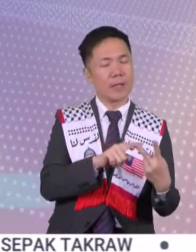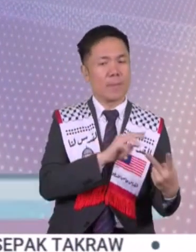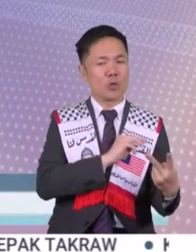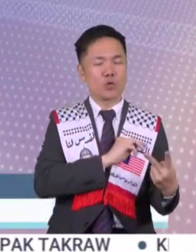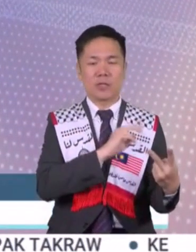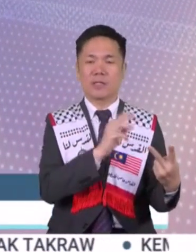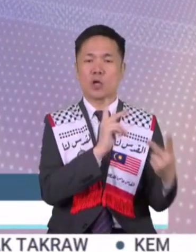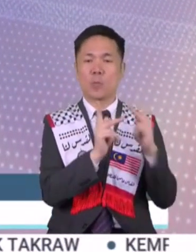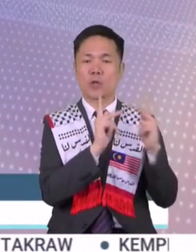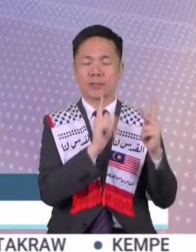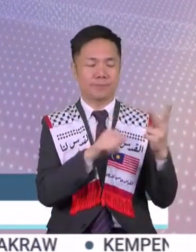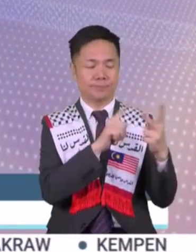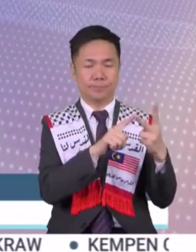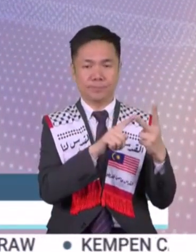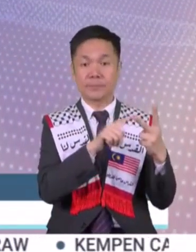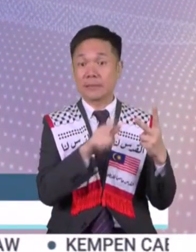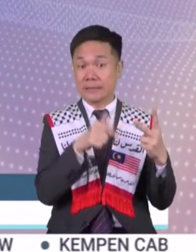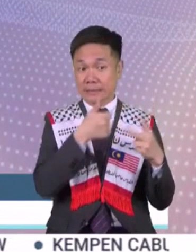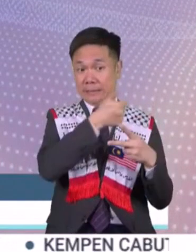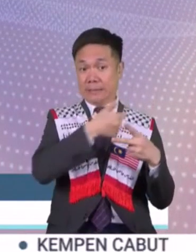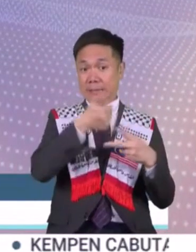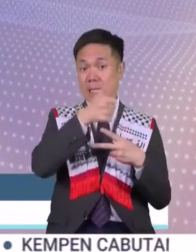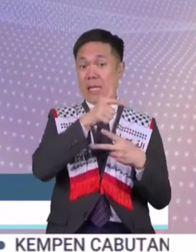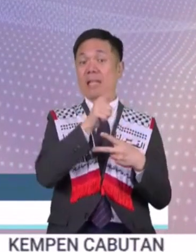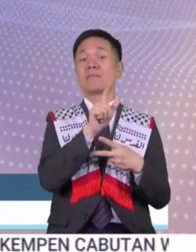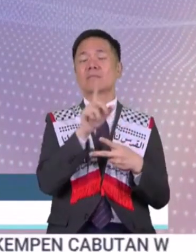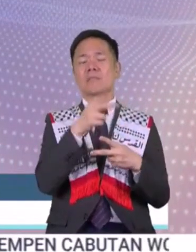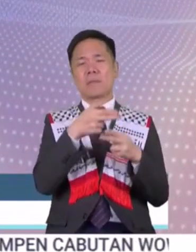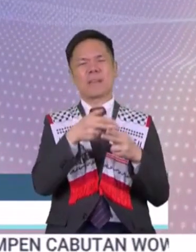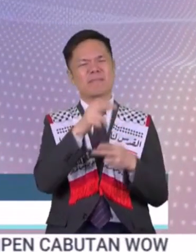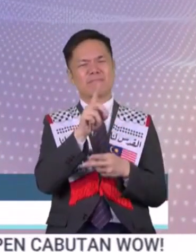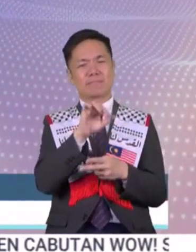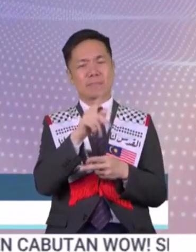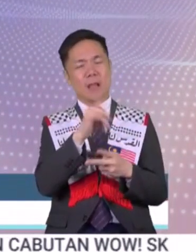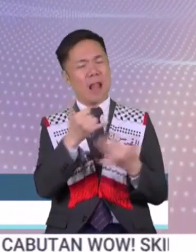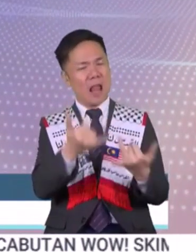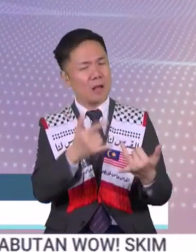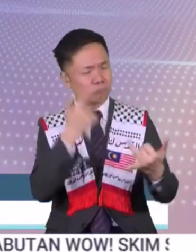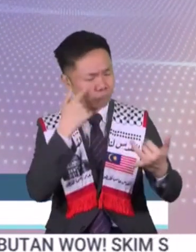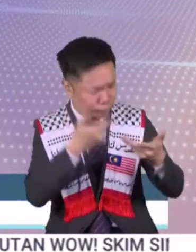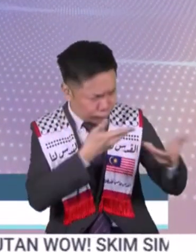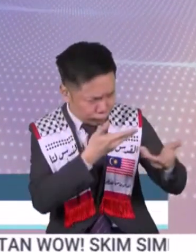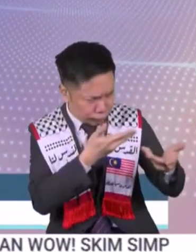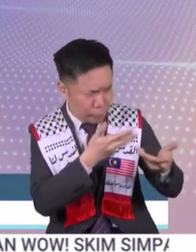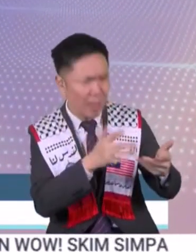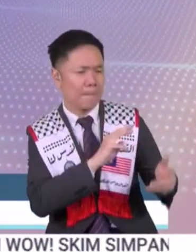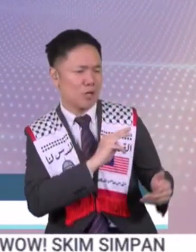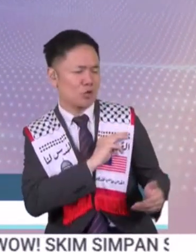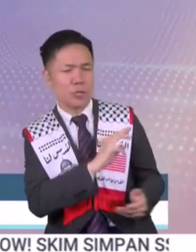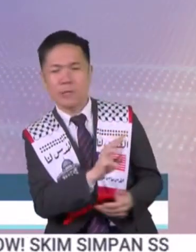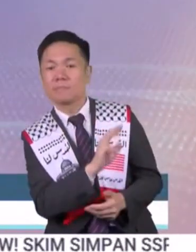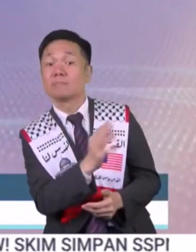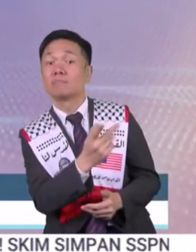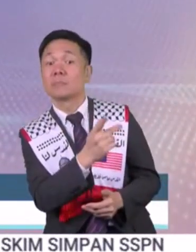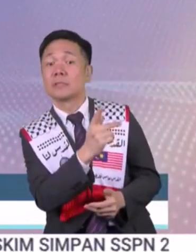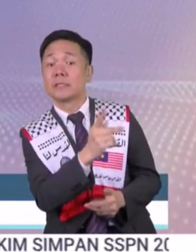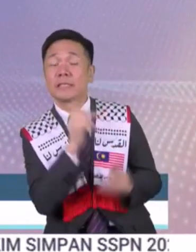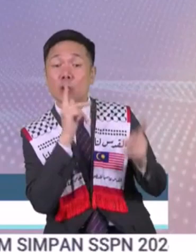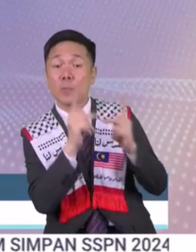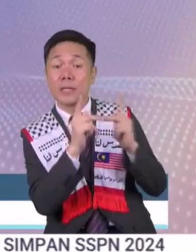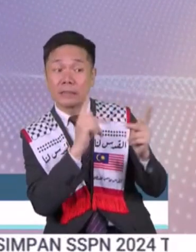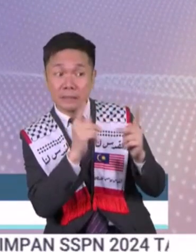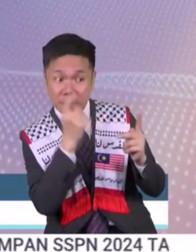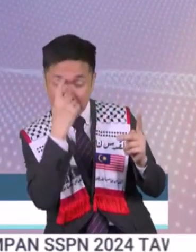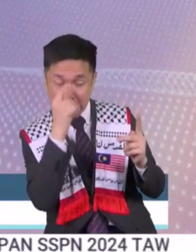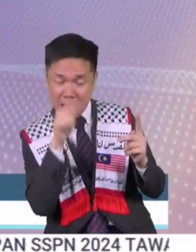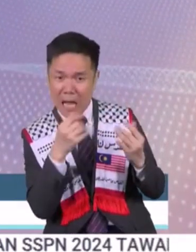Komunikasi. Menteri Pendidikan Fadlina Siddiq berkata pihaknya perlu memohon penyelarasan daripada Kementerian Komunikasi sebelum sebarang garis panduan